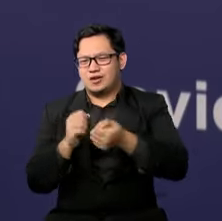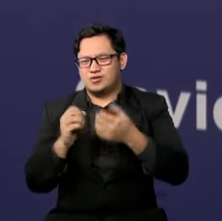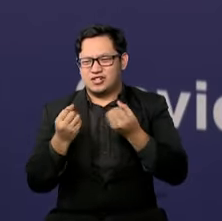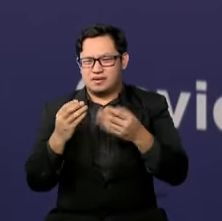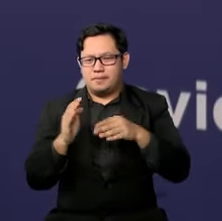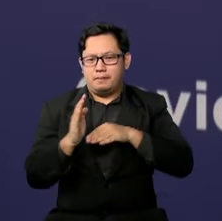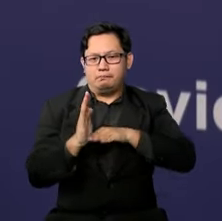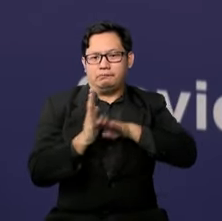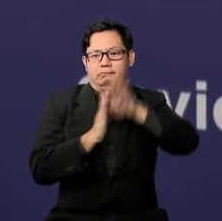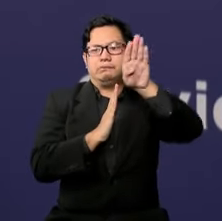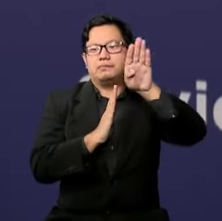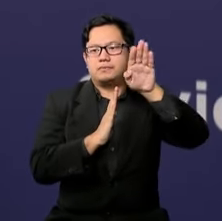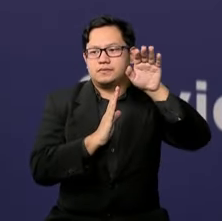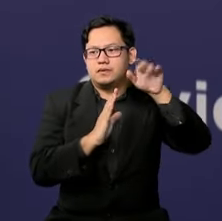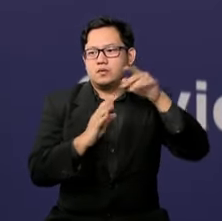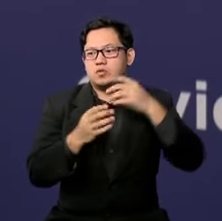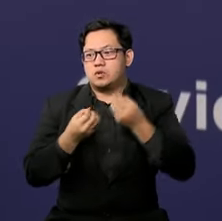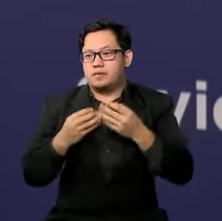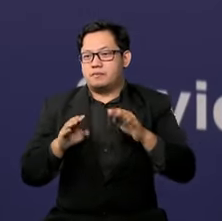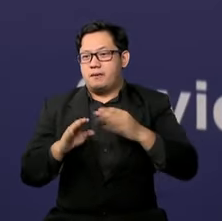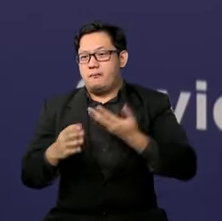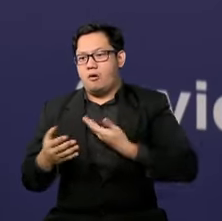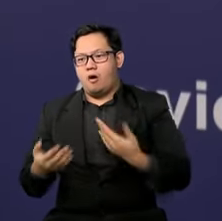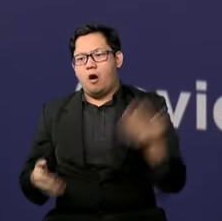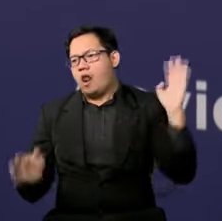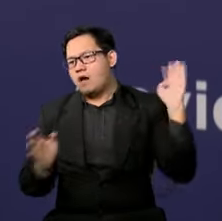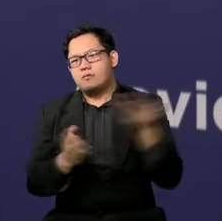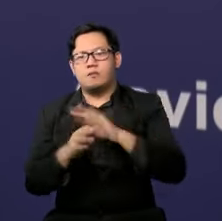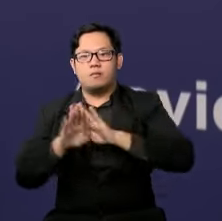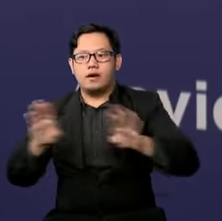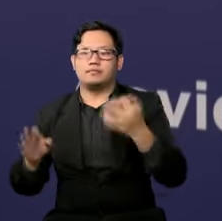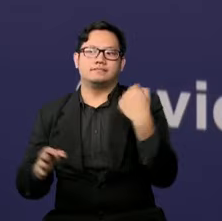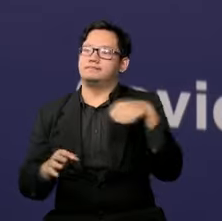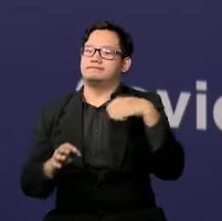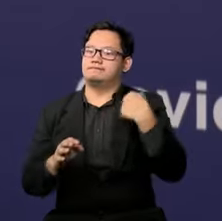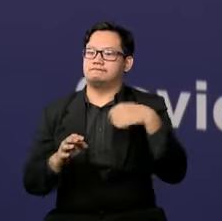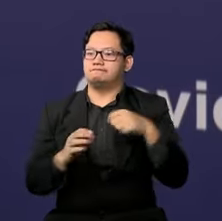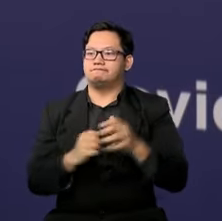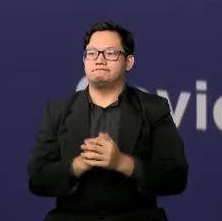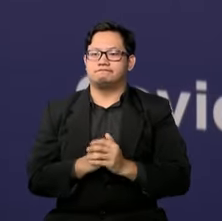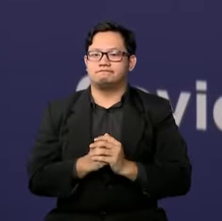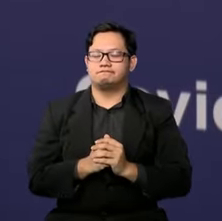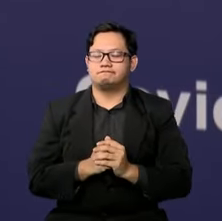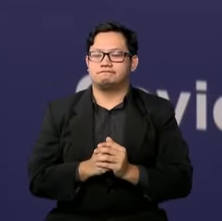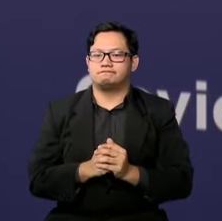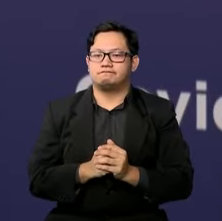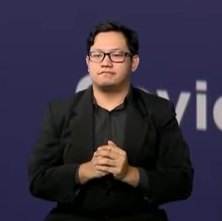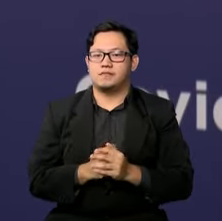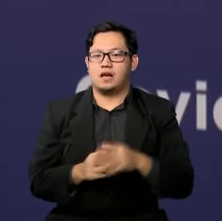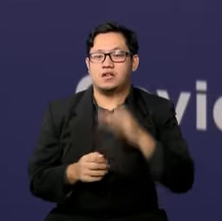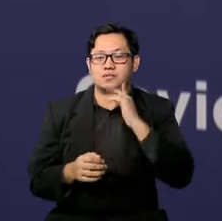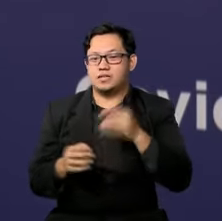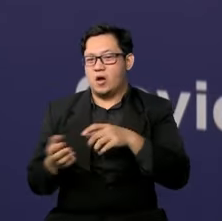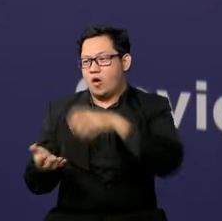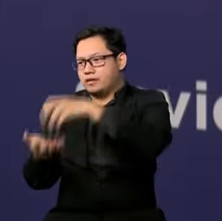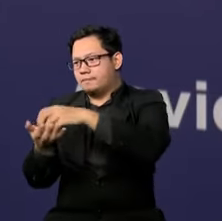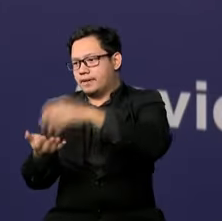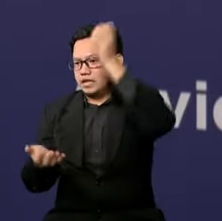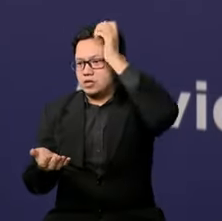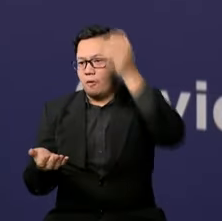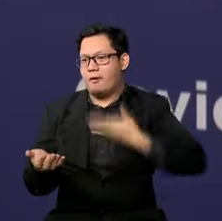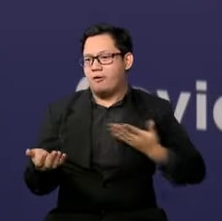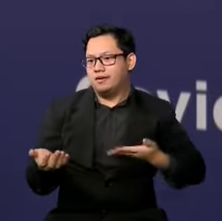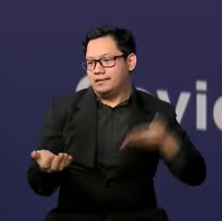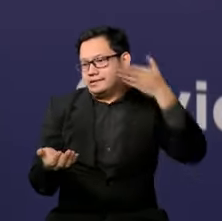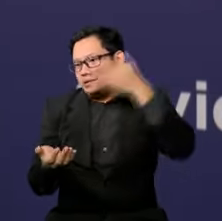serta-merta juga langsung tiba-tiba main lu buka saja ya dan zona-zona yang tadi atau misalnya dibilang utang-utang Oh ya di sini hijau saya ke sana aja deh